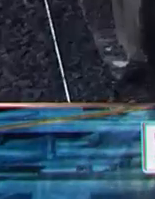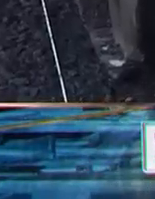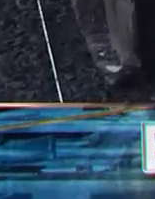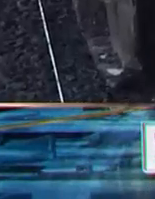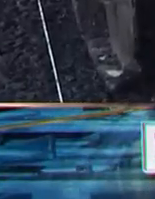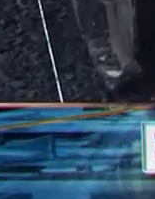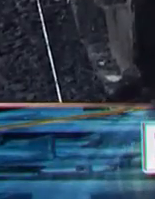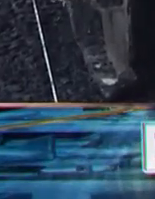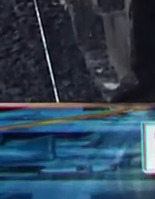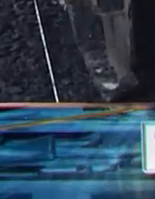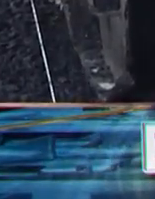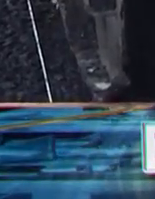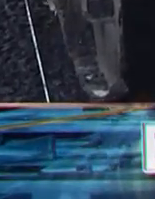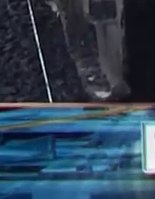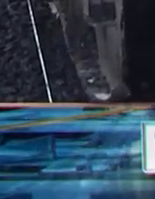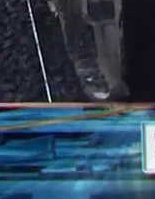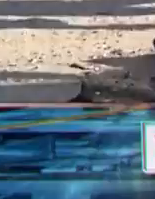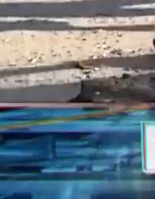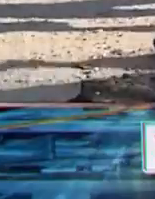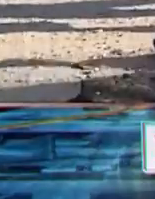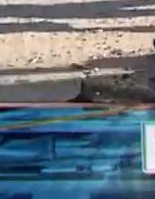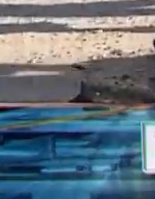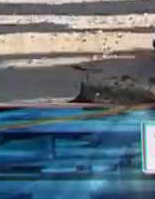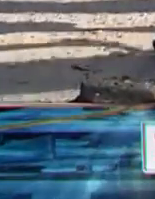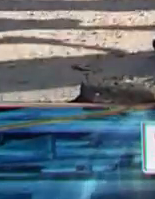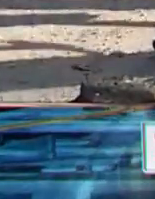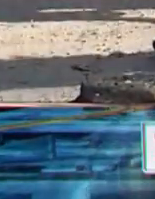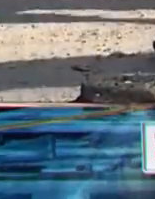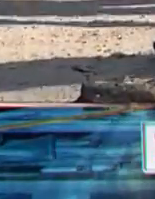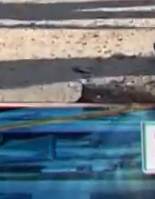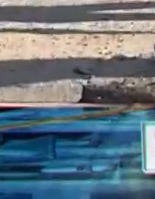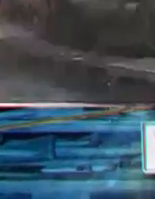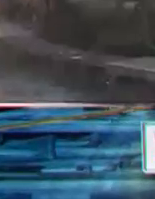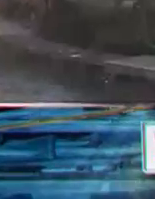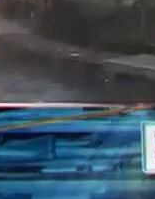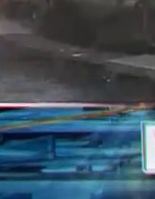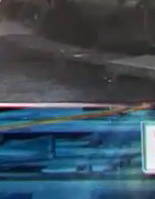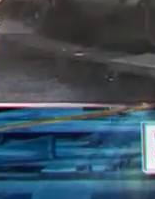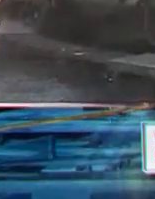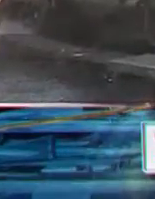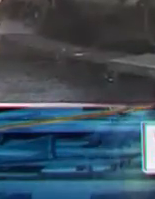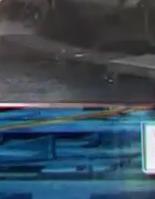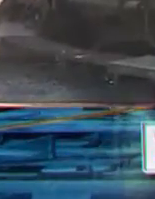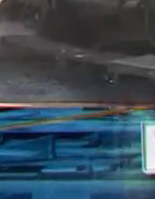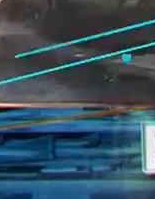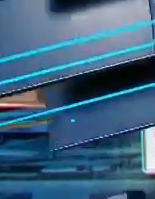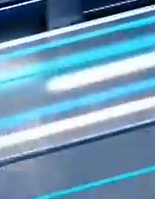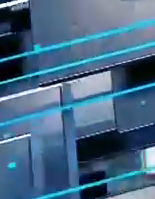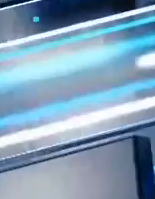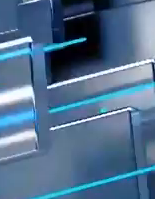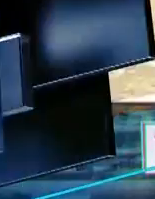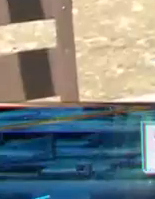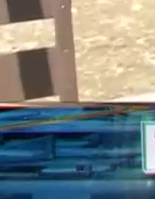Шаңнан шаршаған тұрғындары риза. Көксу ауданы Мұқыр ауылындағы жеті көшеге асфальт төселіп жатыр.